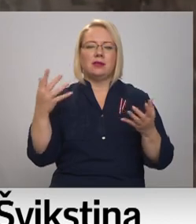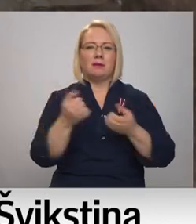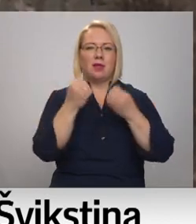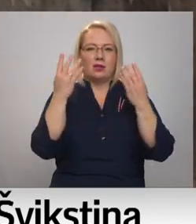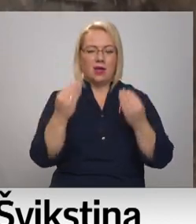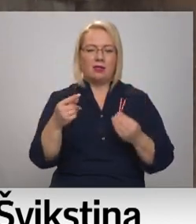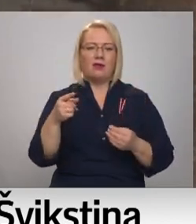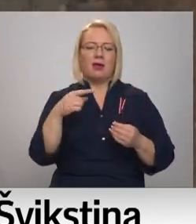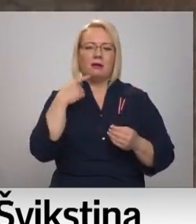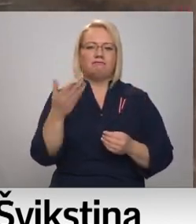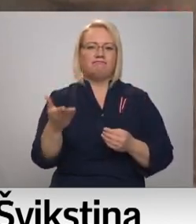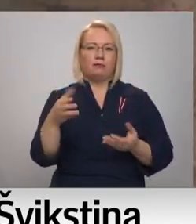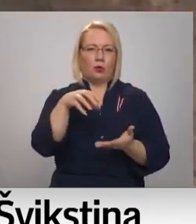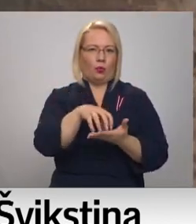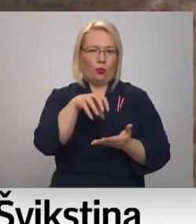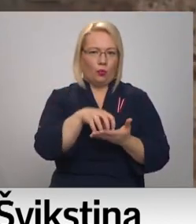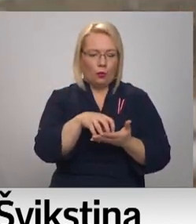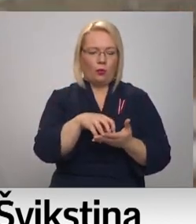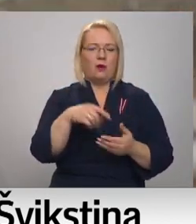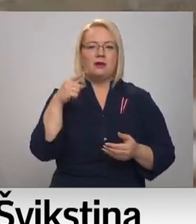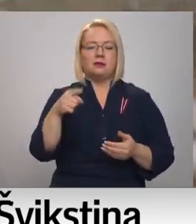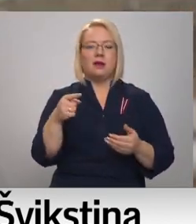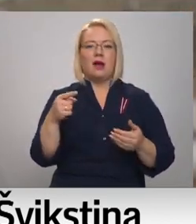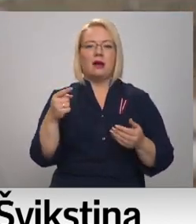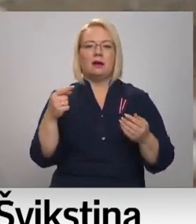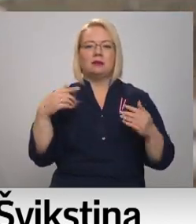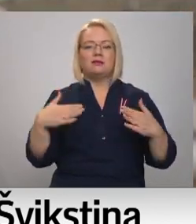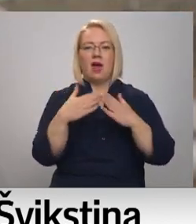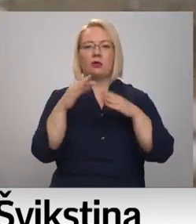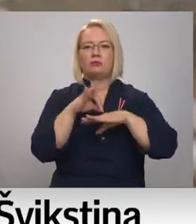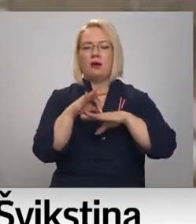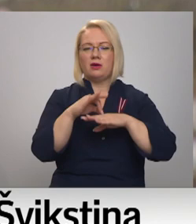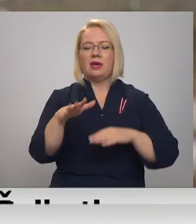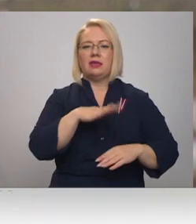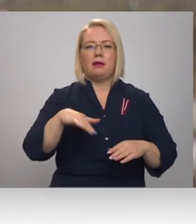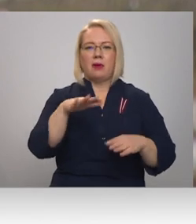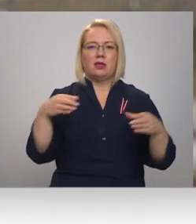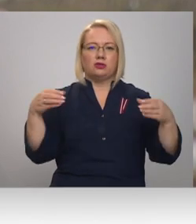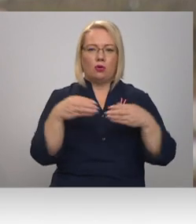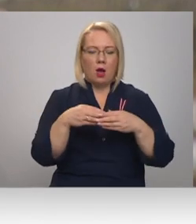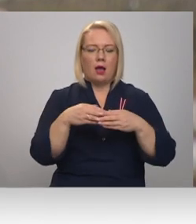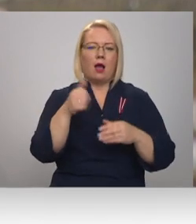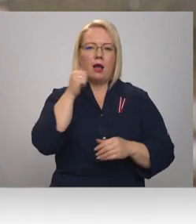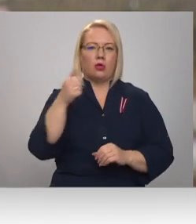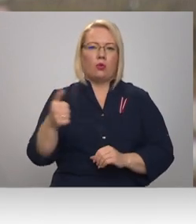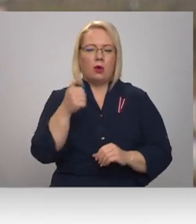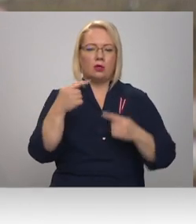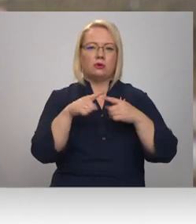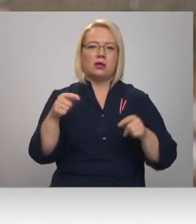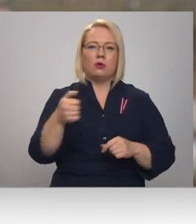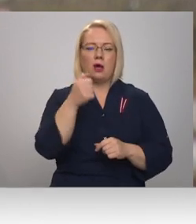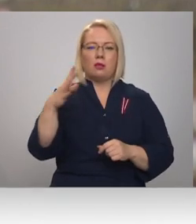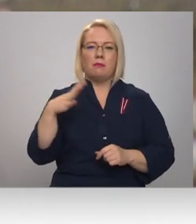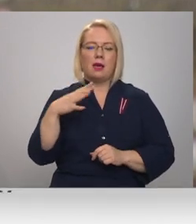kūku. Plāns ir šo laiku notiek pavadīt ģimenes lokā, kā ir gadu. Tad citus gadus vienmēr ir notikušas